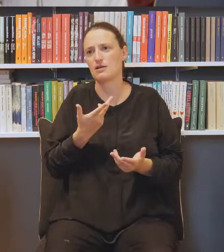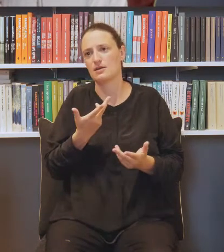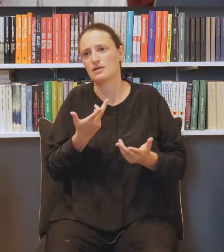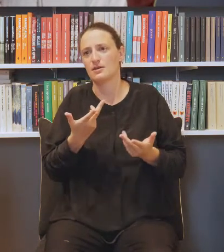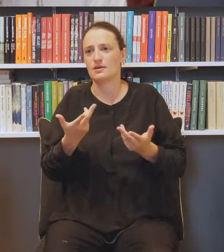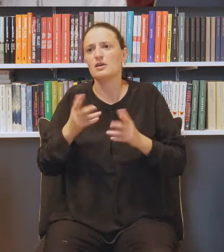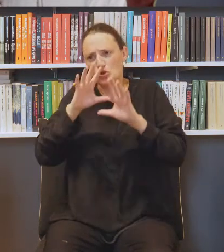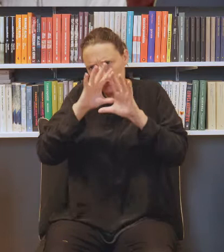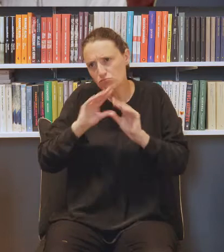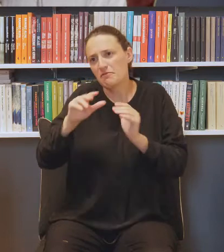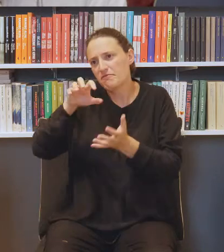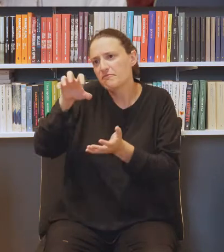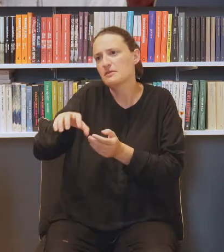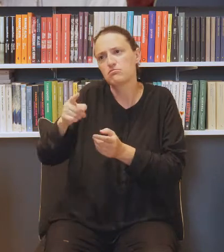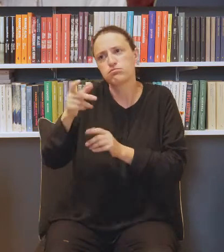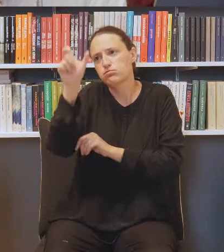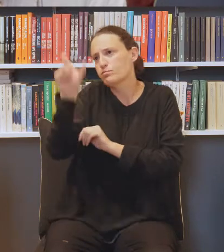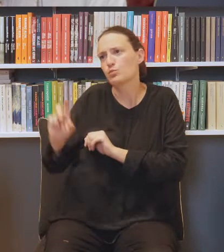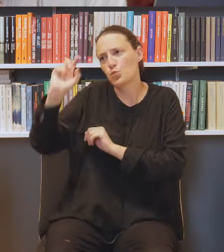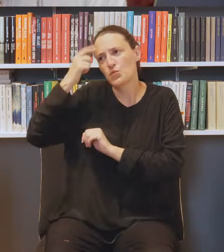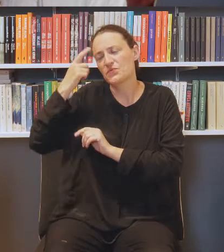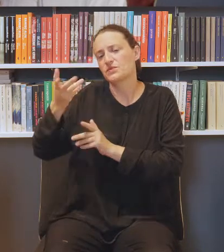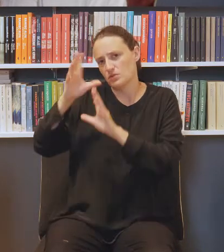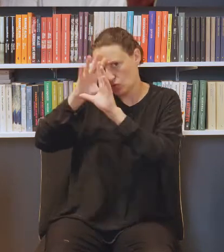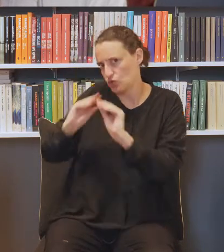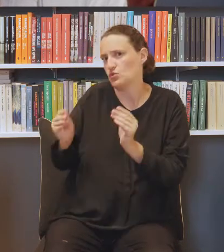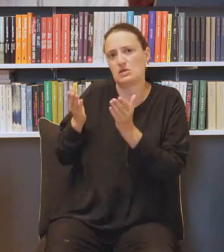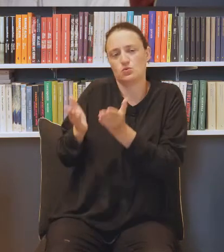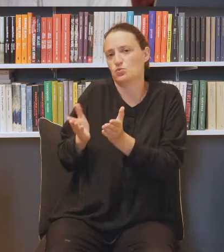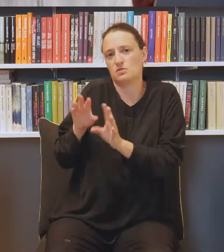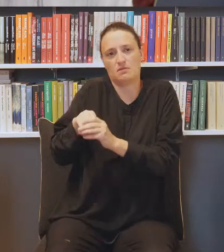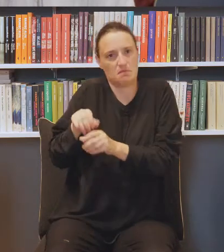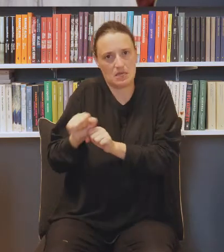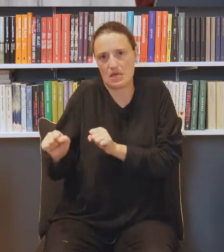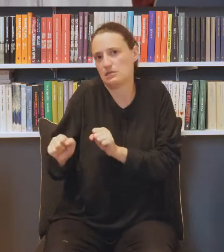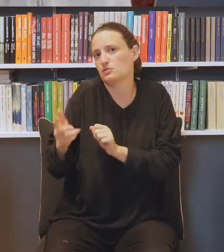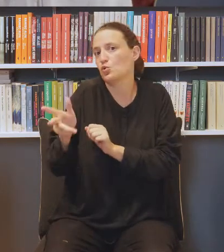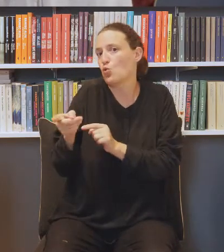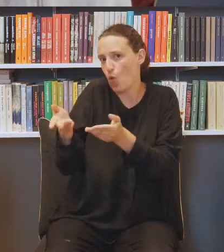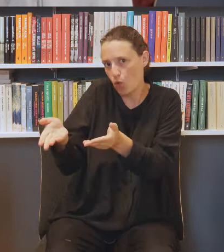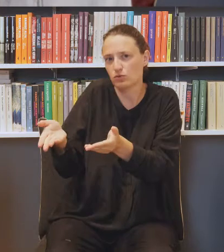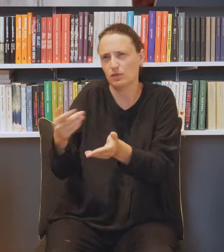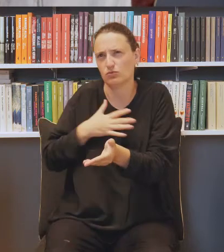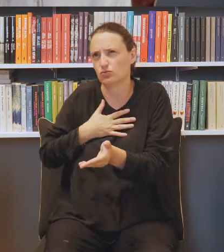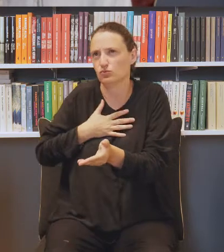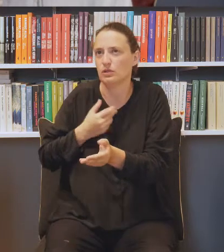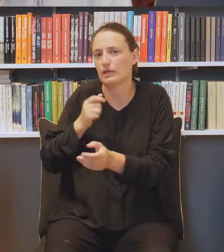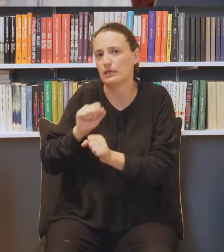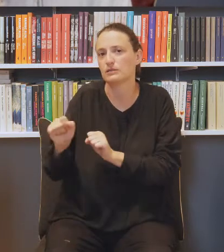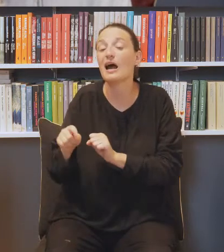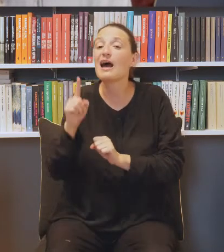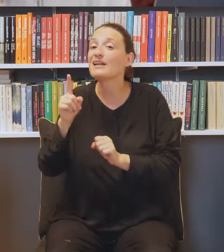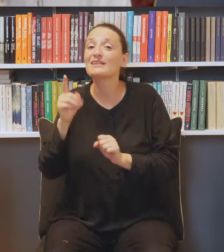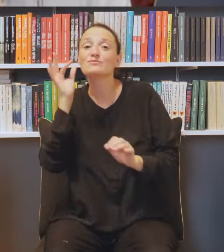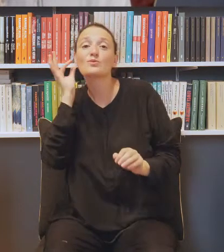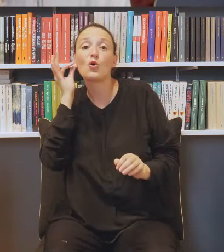i z szacunkiem po prostu do samej bohaterki. Więc do tego, kim ona jest. Ale rzeczywiście perspektywa kobieca,